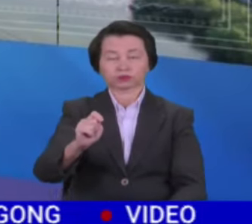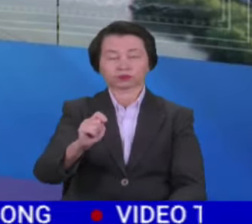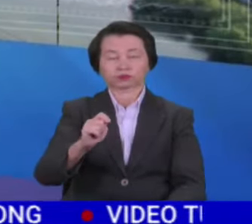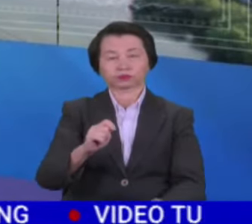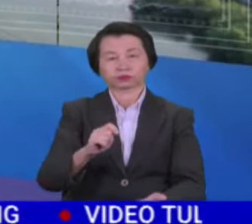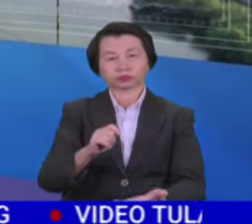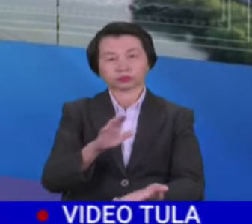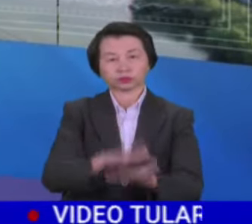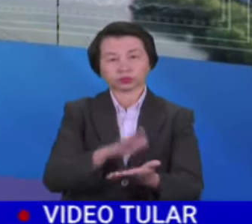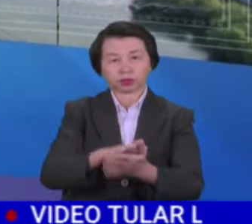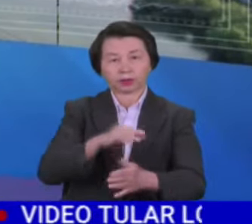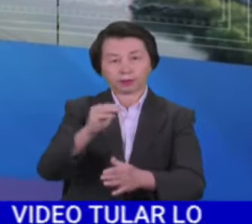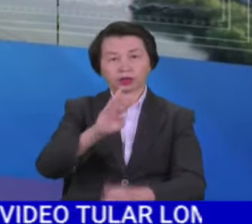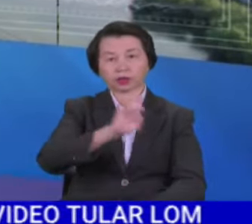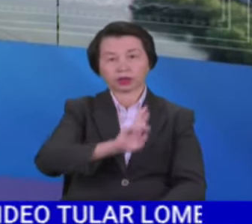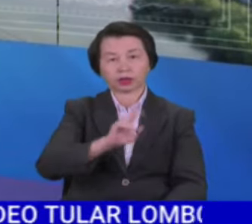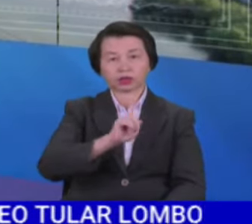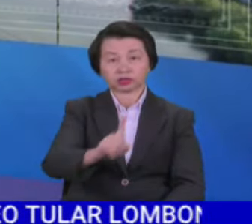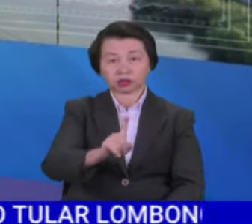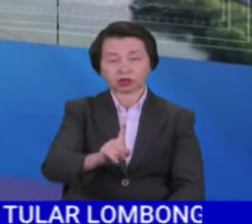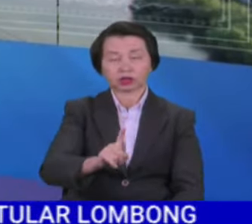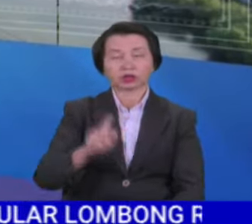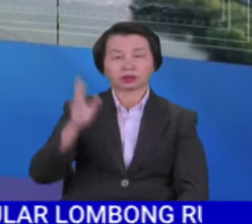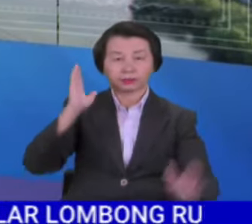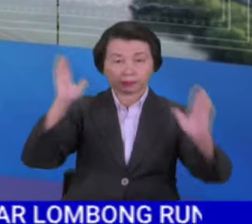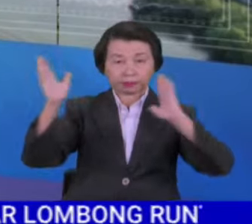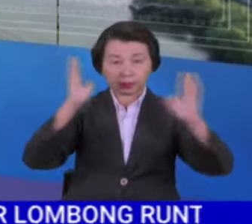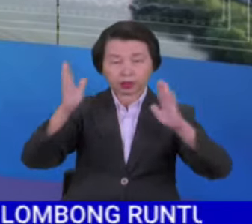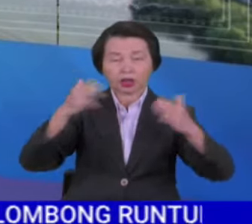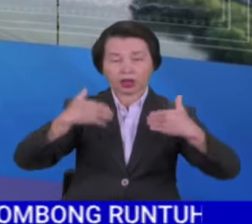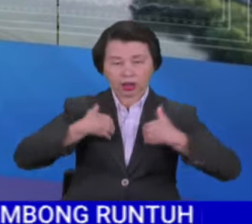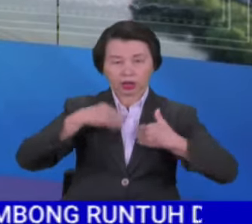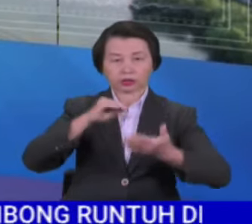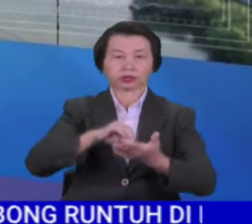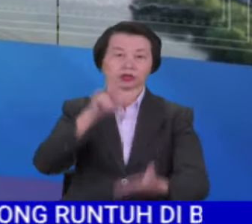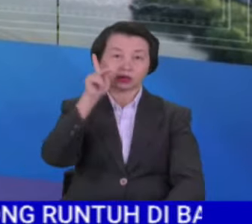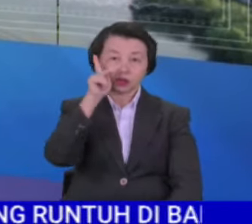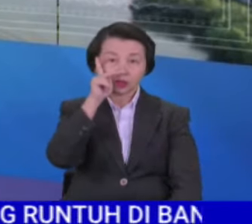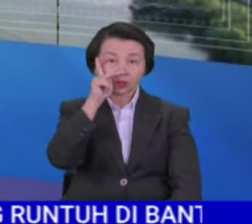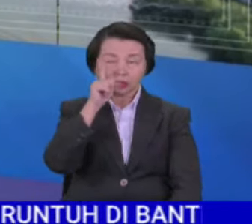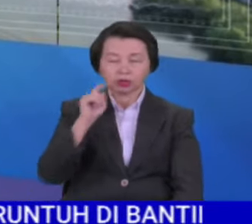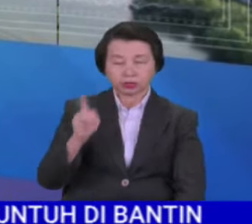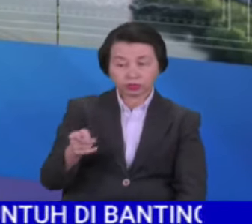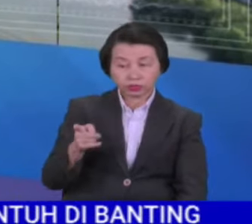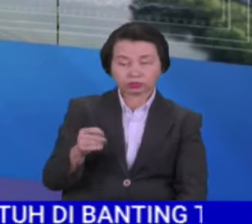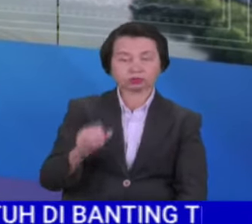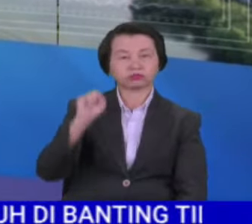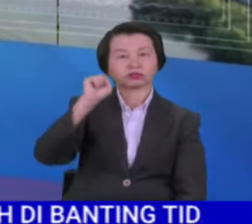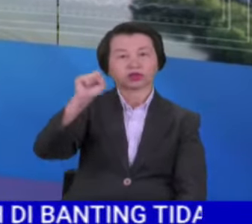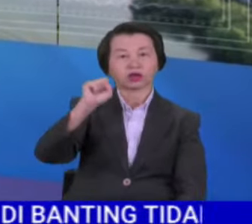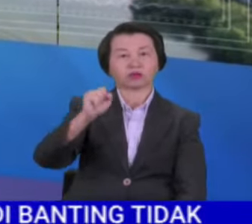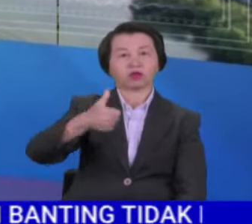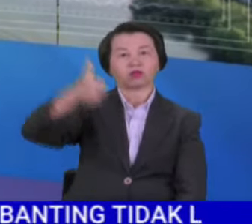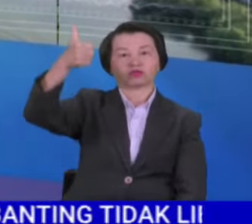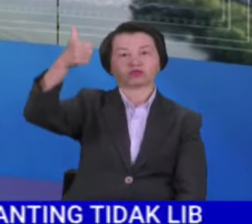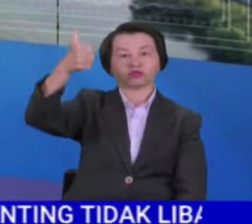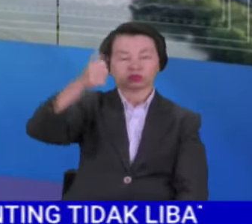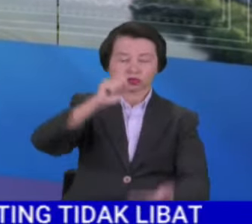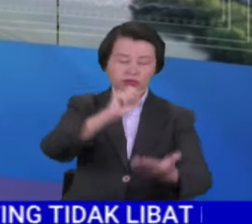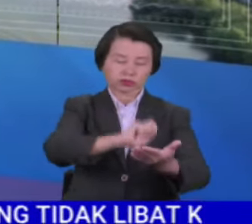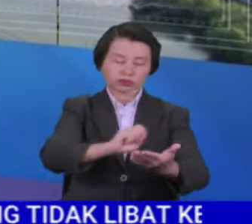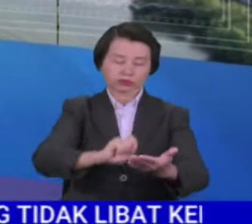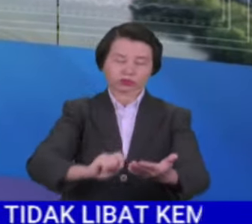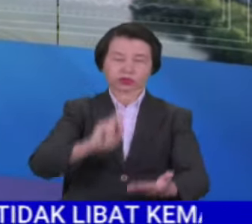file Ilmi Sekolah Menengah agama Malaysia mistisme yang berlangsung di Kedah sekaligus memberikan Sabah muncul Johan khas